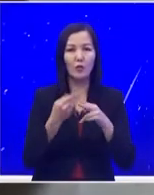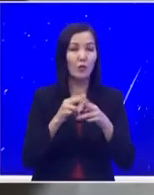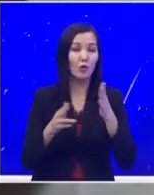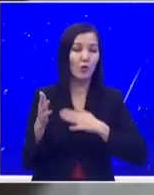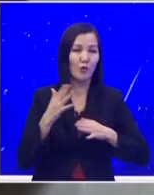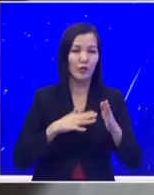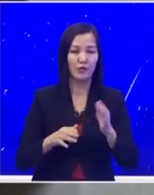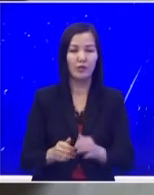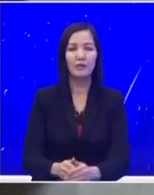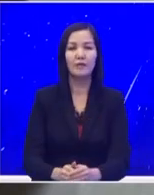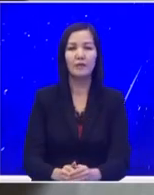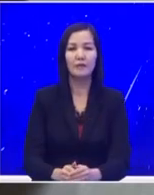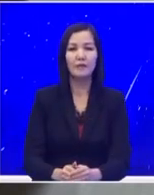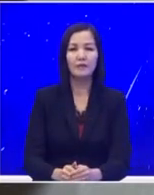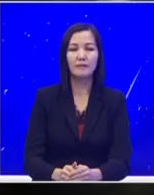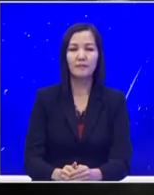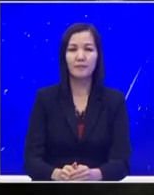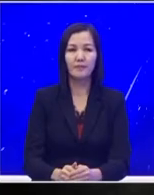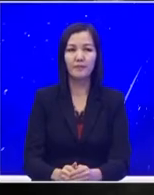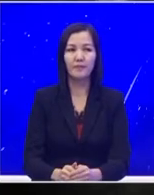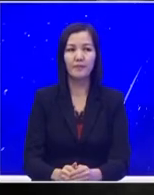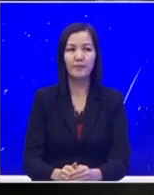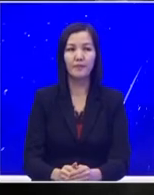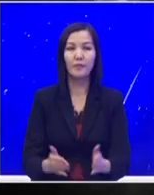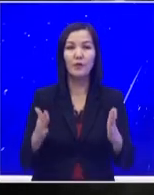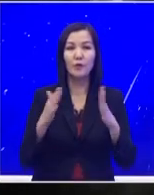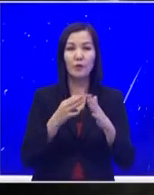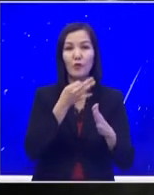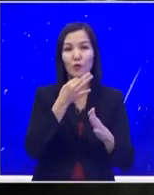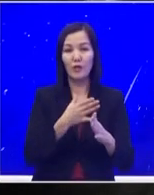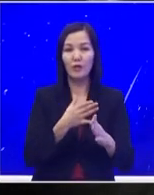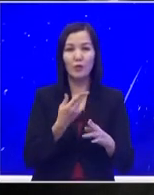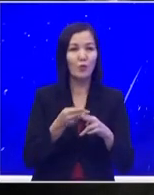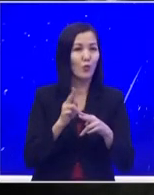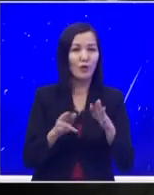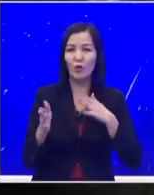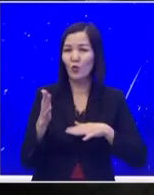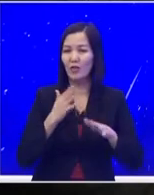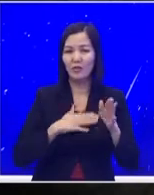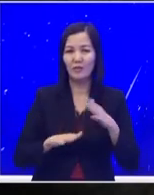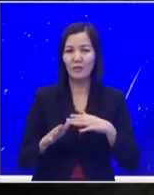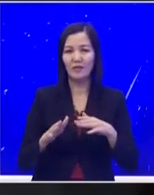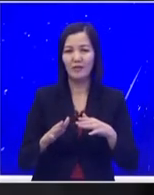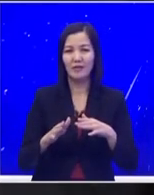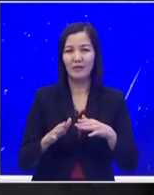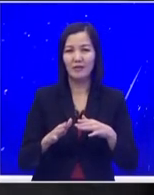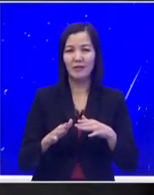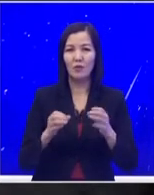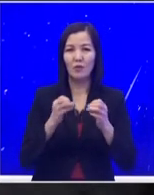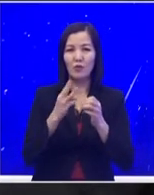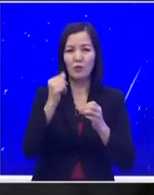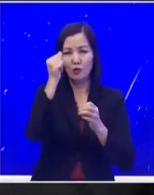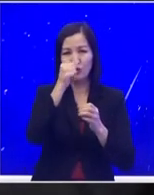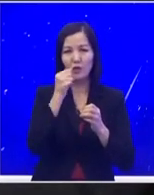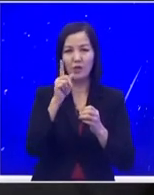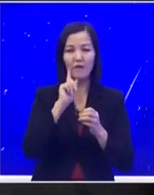көшкендеріне әлі де сене алар емес біз дейді. Үйімдай бет жақсы, қуанышымнан шын керек ішсең тегі аузыма келмей тұр тегі. 13 жыл жүрдім